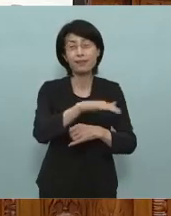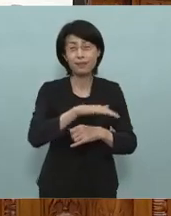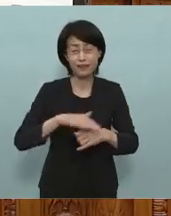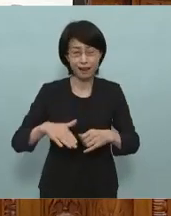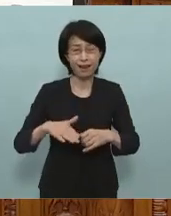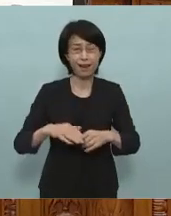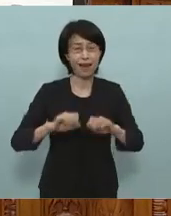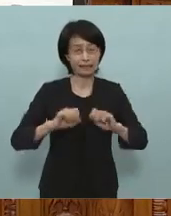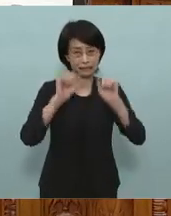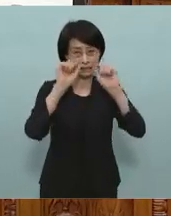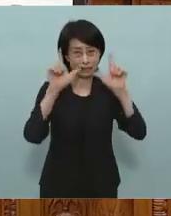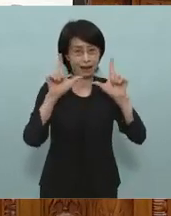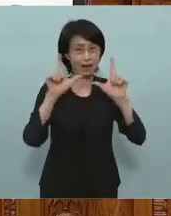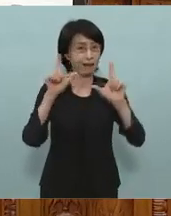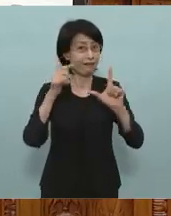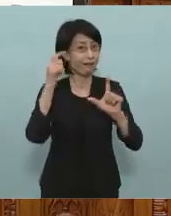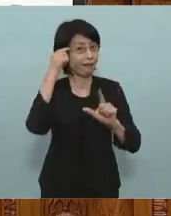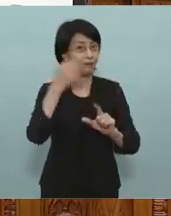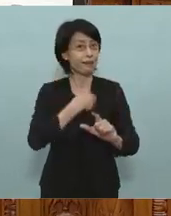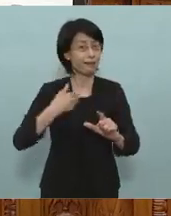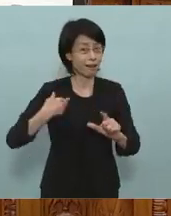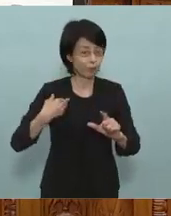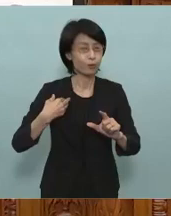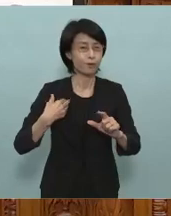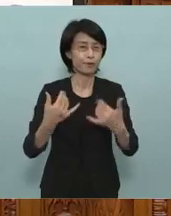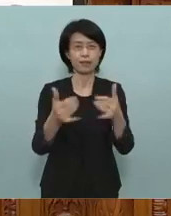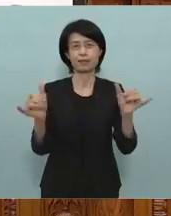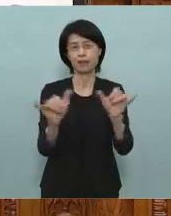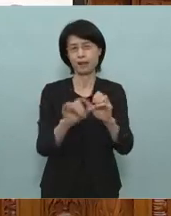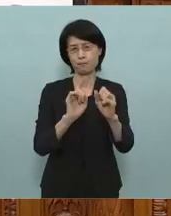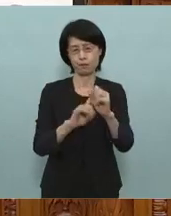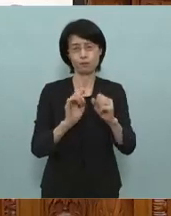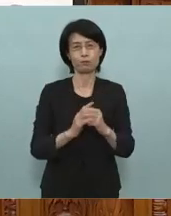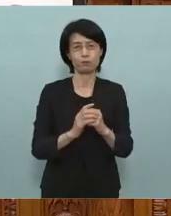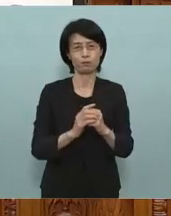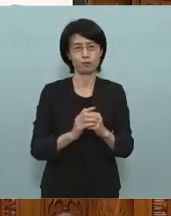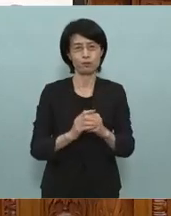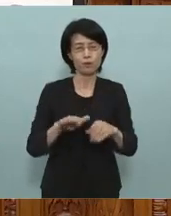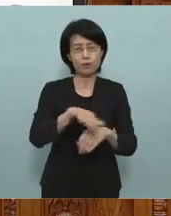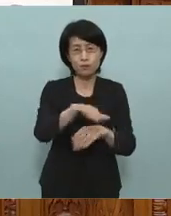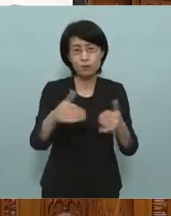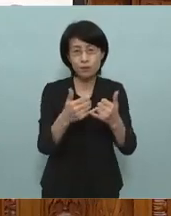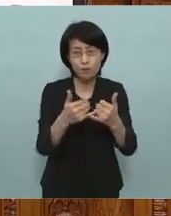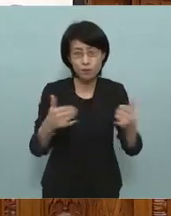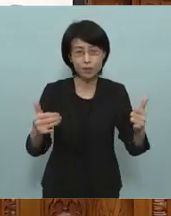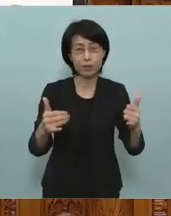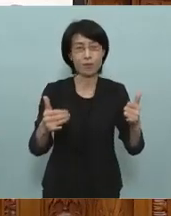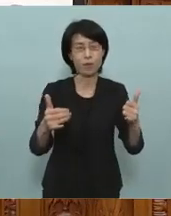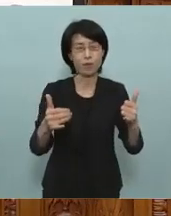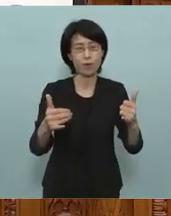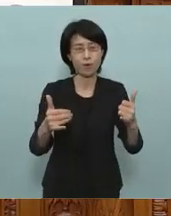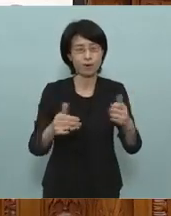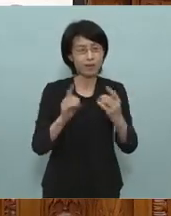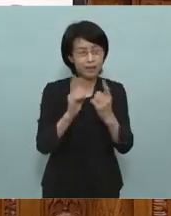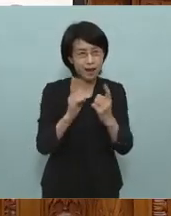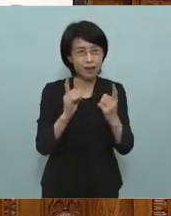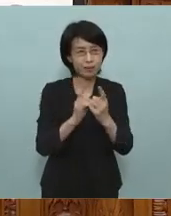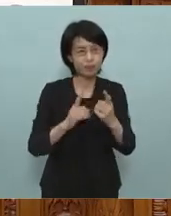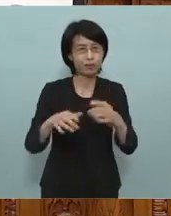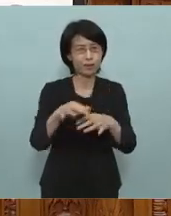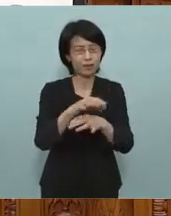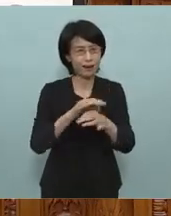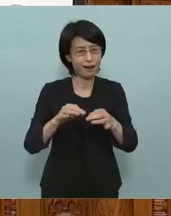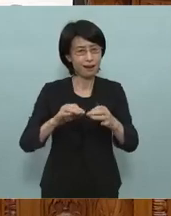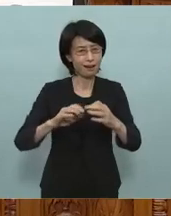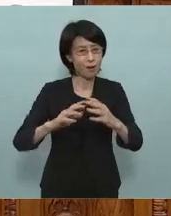感じられる多様性のある社会です全世代型社会保障の構築を進め少子化